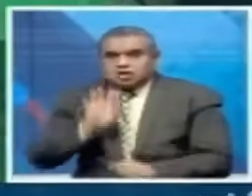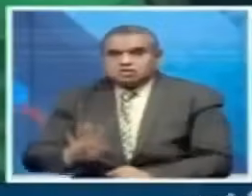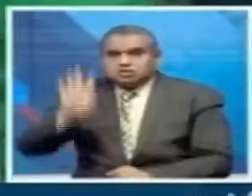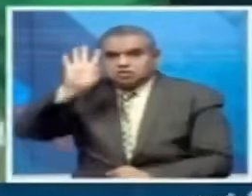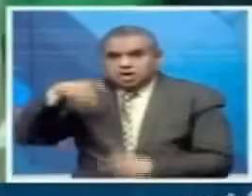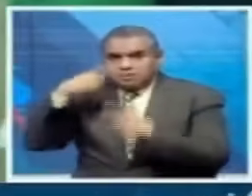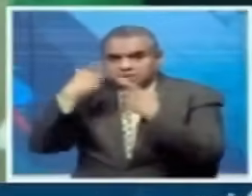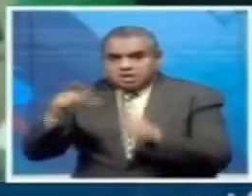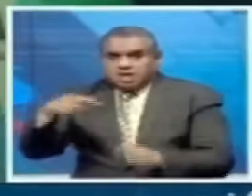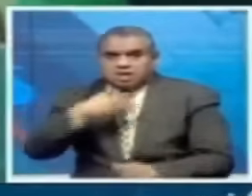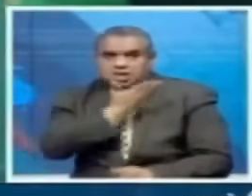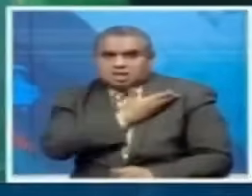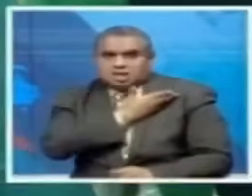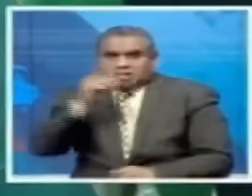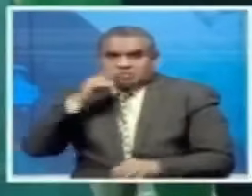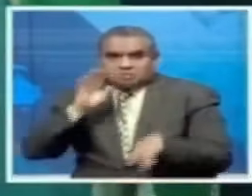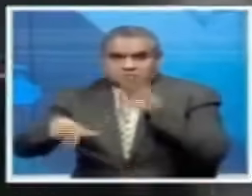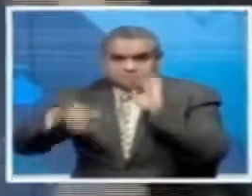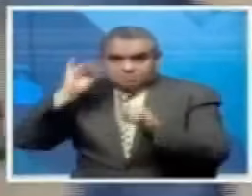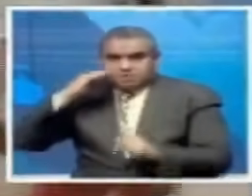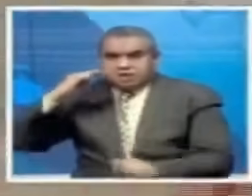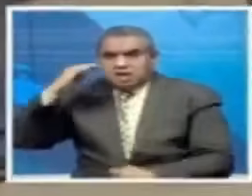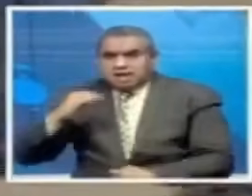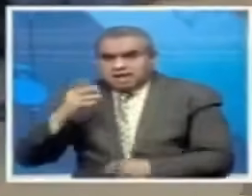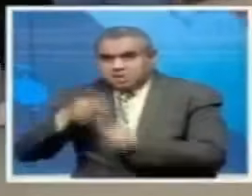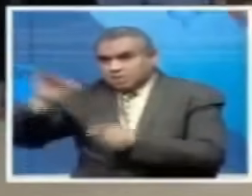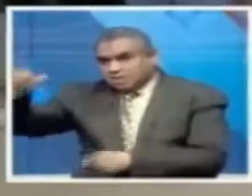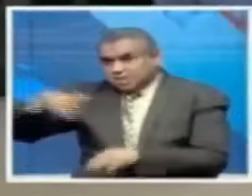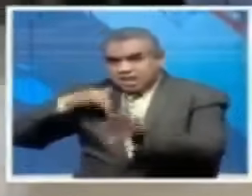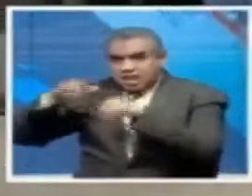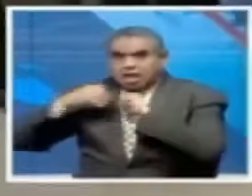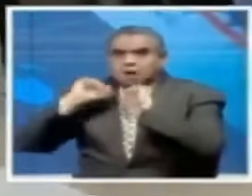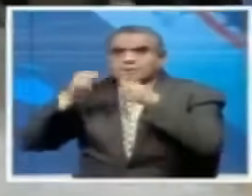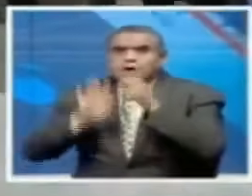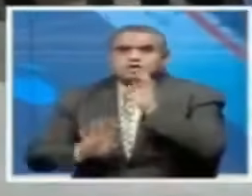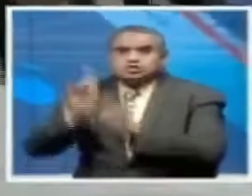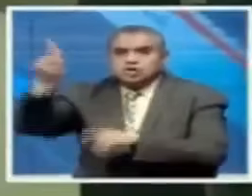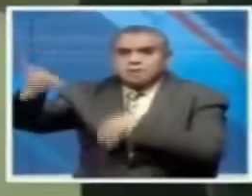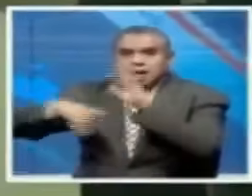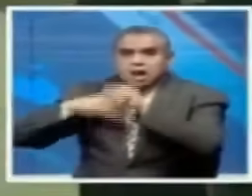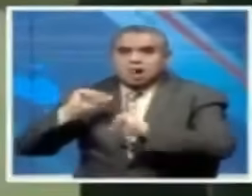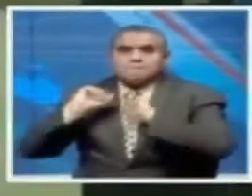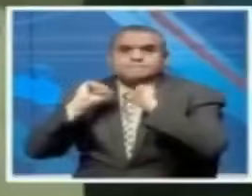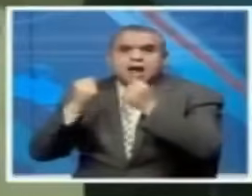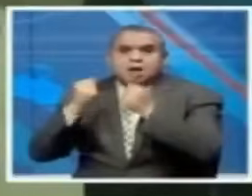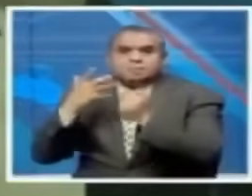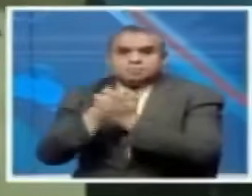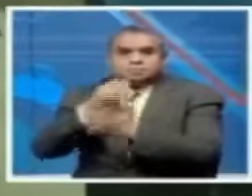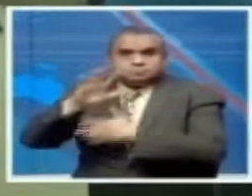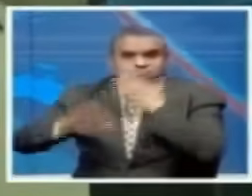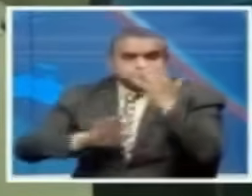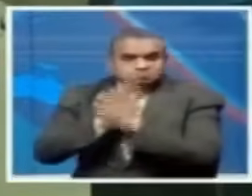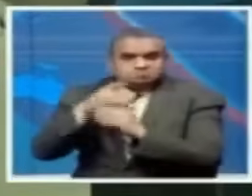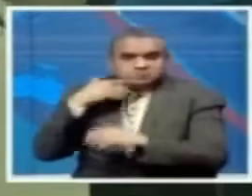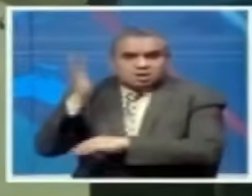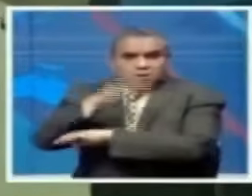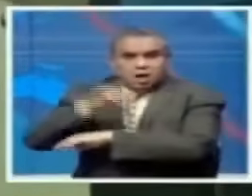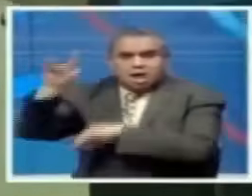وشمال القطاع الذين نزحوا إلى الجنوب من العودة إلى مناطق الشمال والوسط التي لحق بها دمار